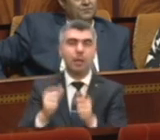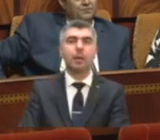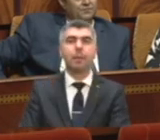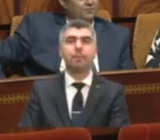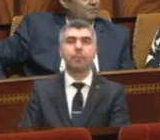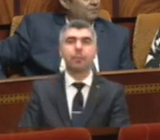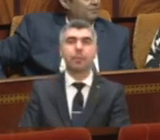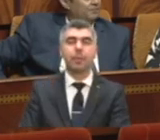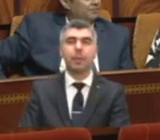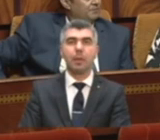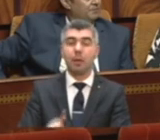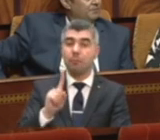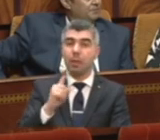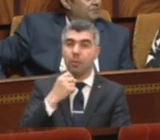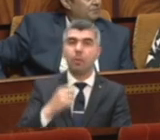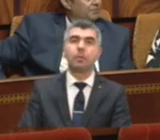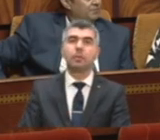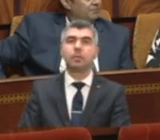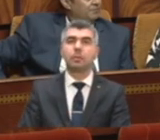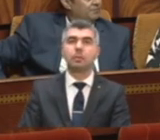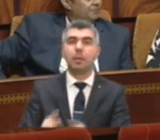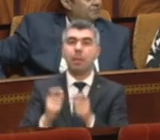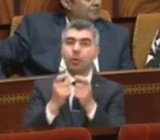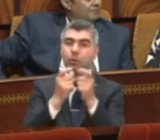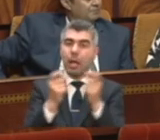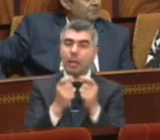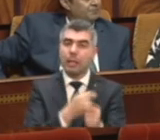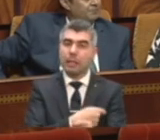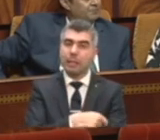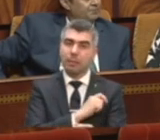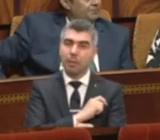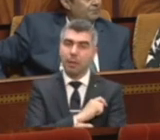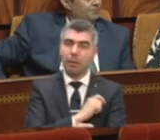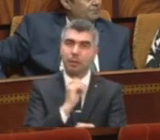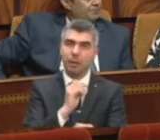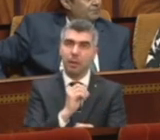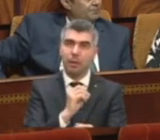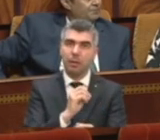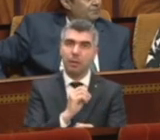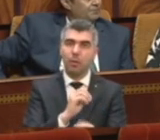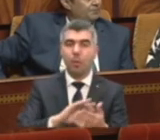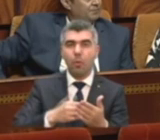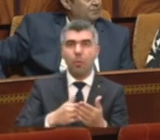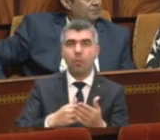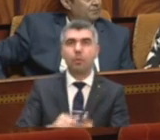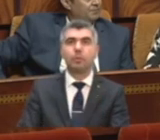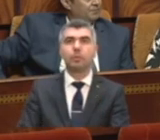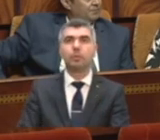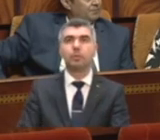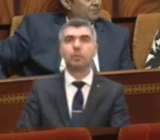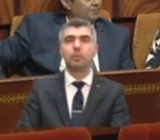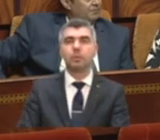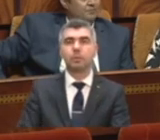ربما كنلقاو الشركات الإسبانيولية هي شركة إسبانيولية في